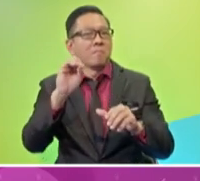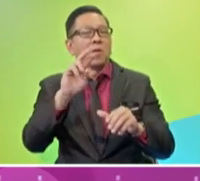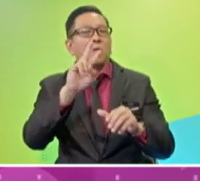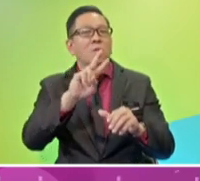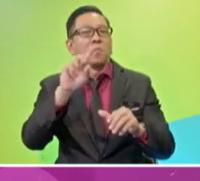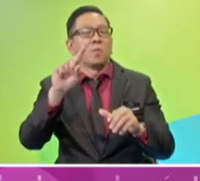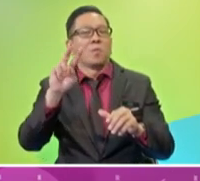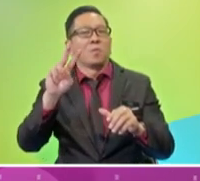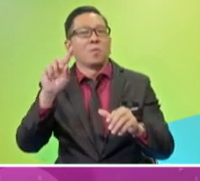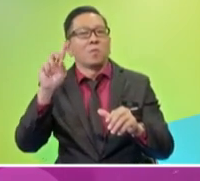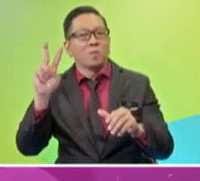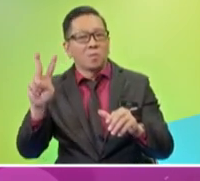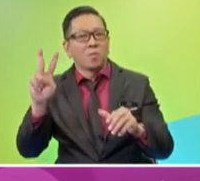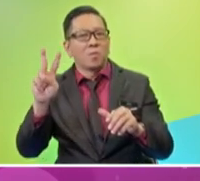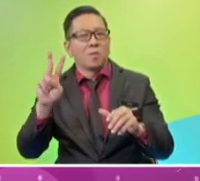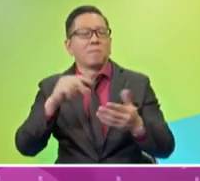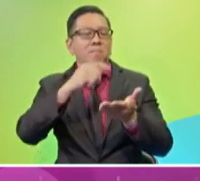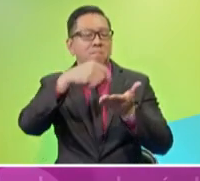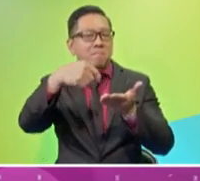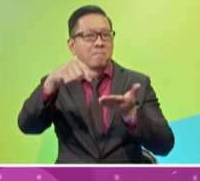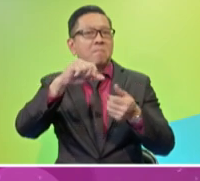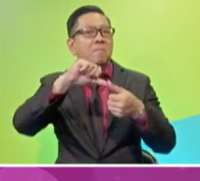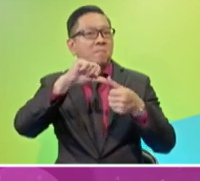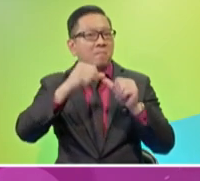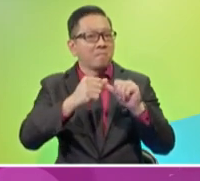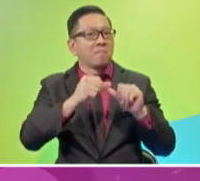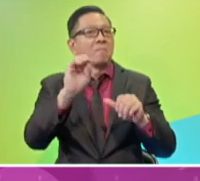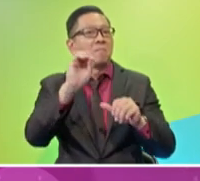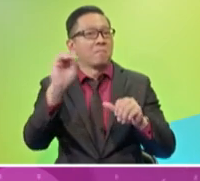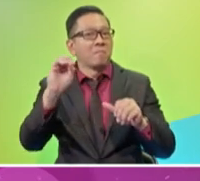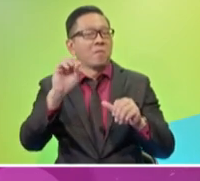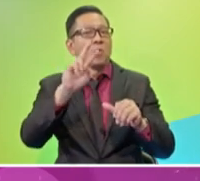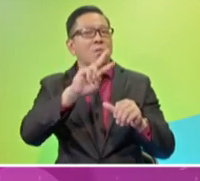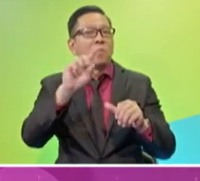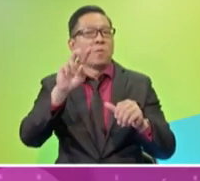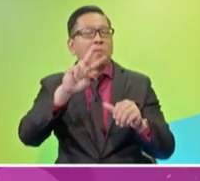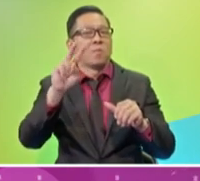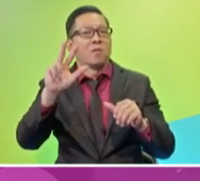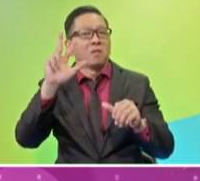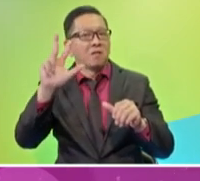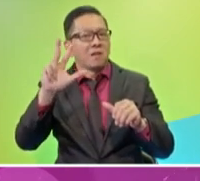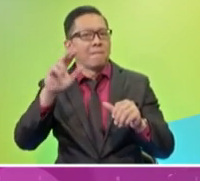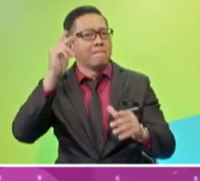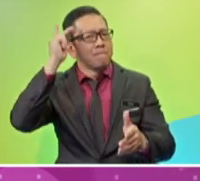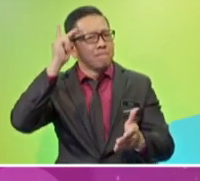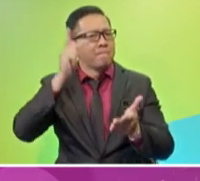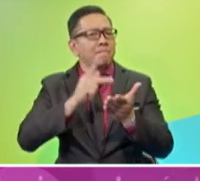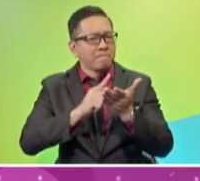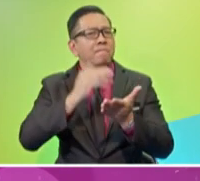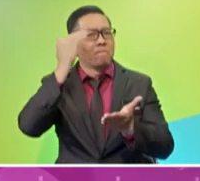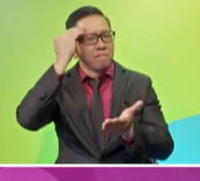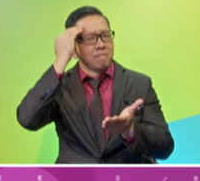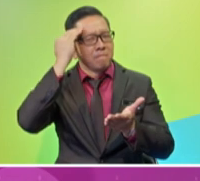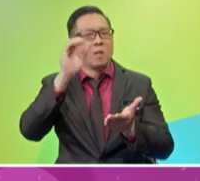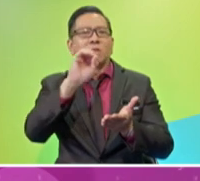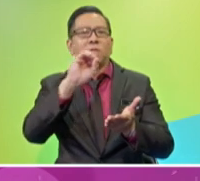2.2.2 menulis angka sifar. Dan yang ketiga ialah MA 2.2.3 mengetahui maksud sifar. Baik.